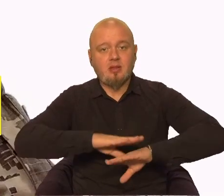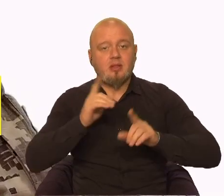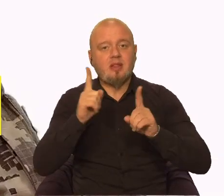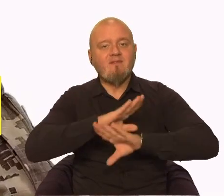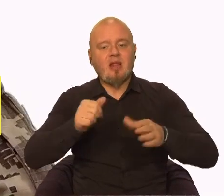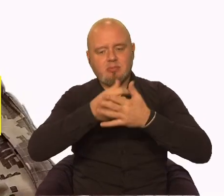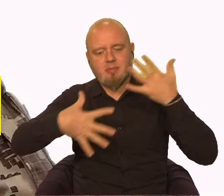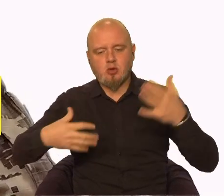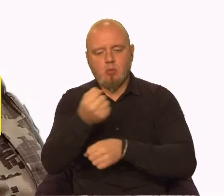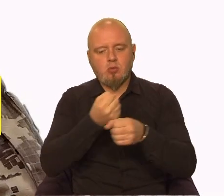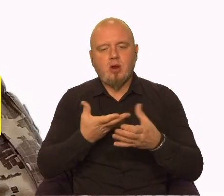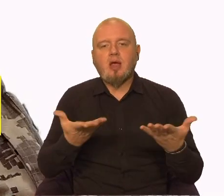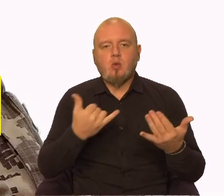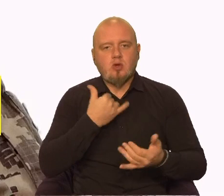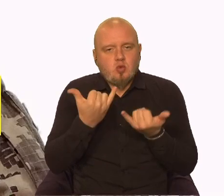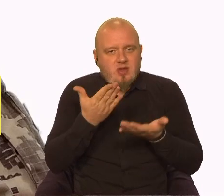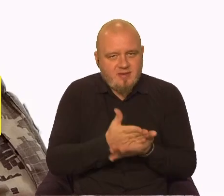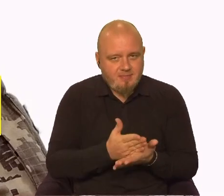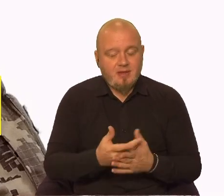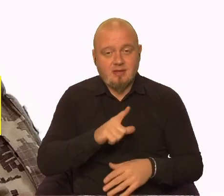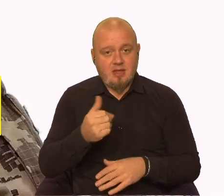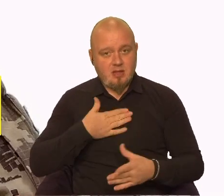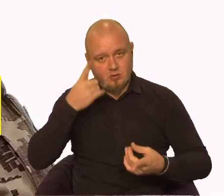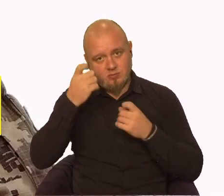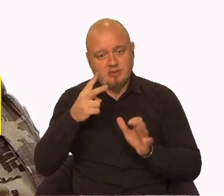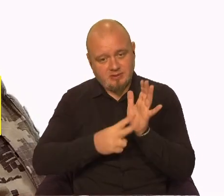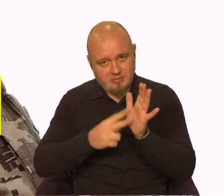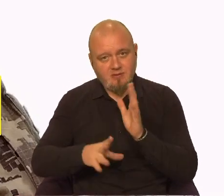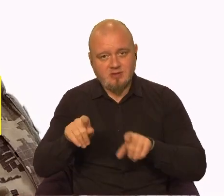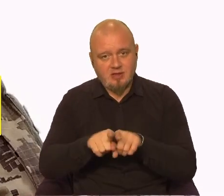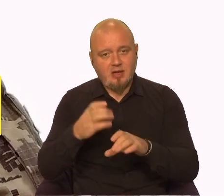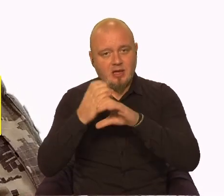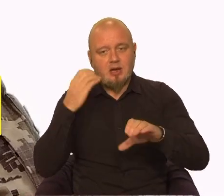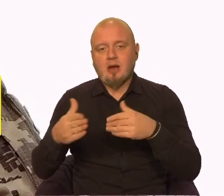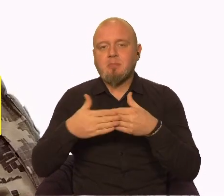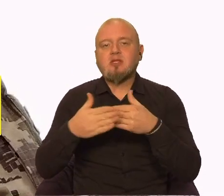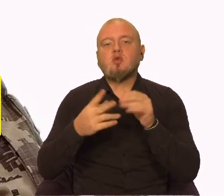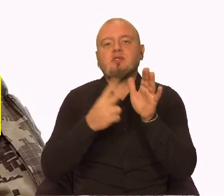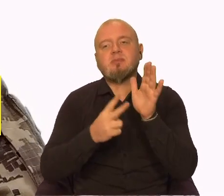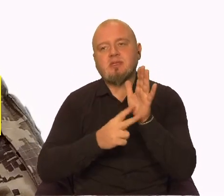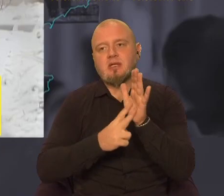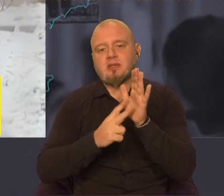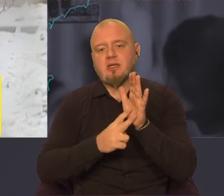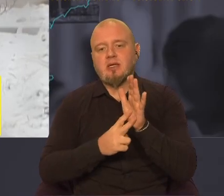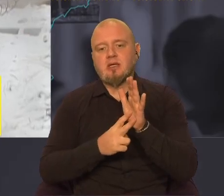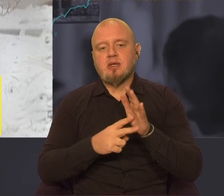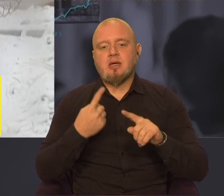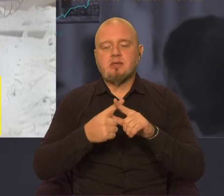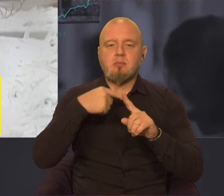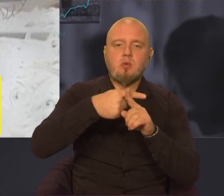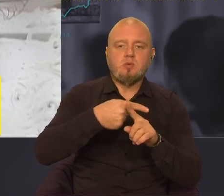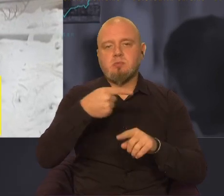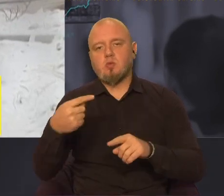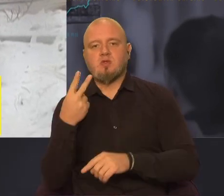озброєння, який в нас сьогодні є. Тому, власне, за нашою інформацією, 70 все-таки ракет, близько 70 ракет. Це плюс-мінус 2,